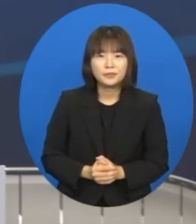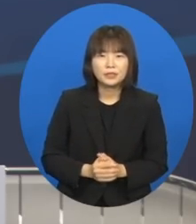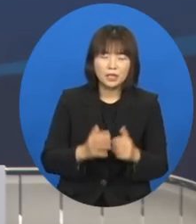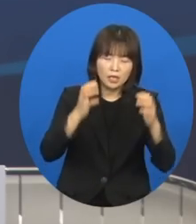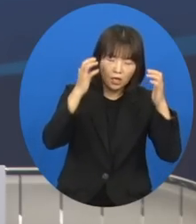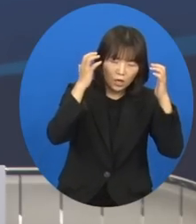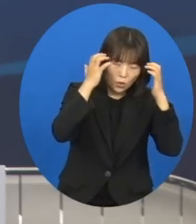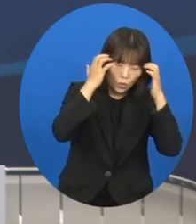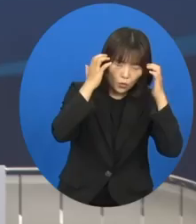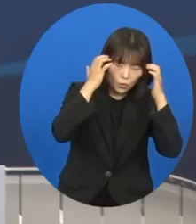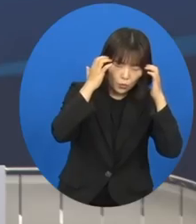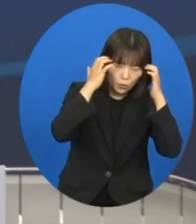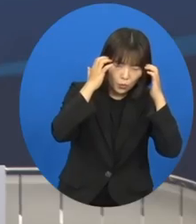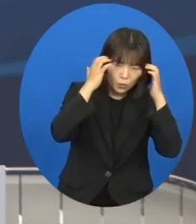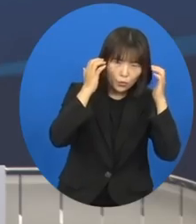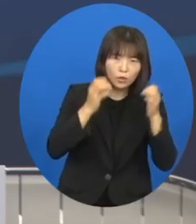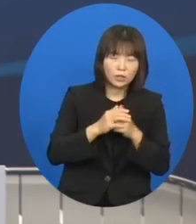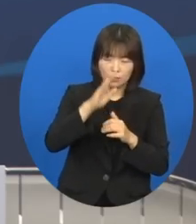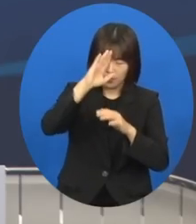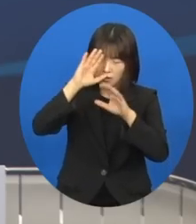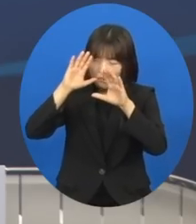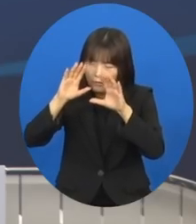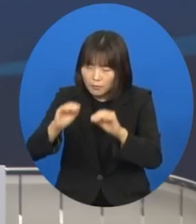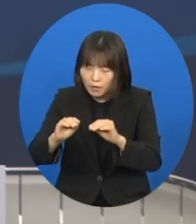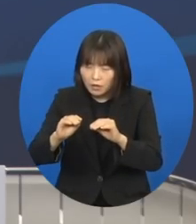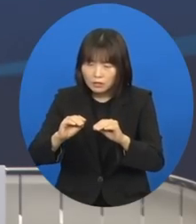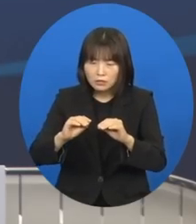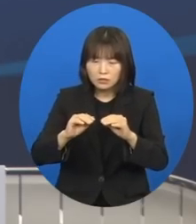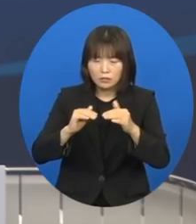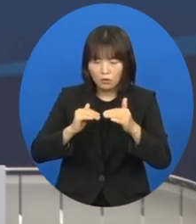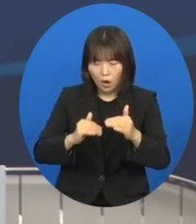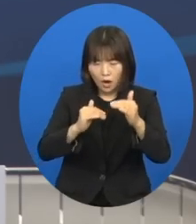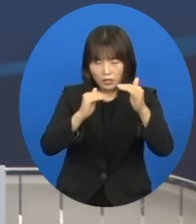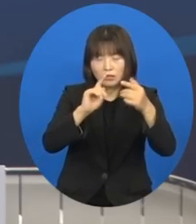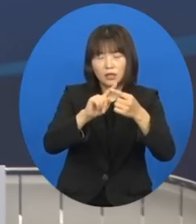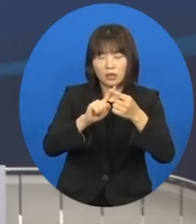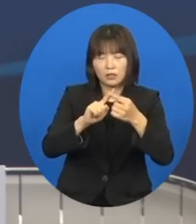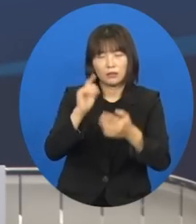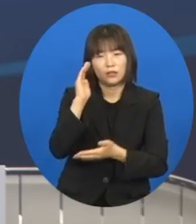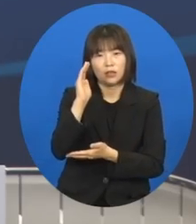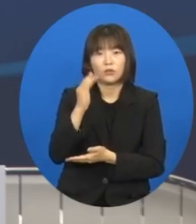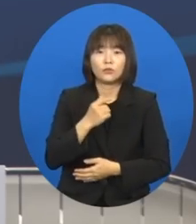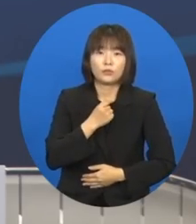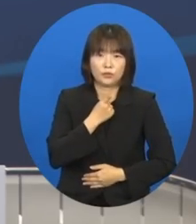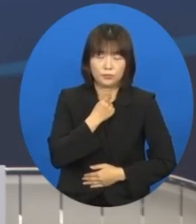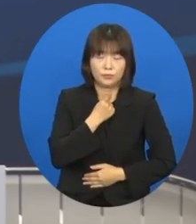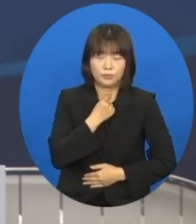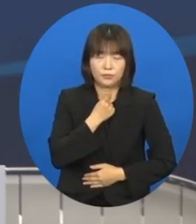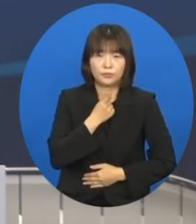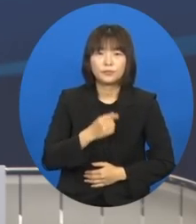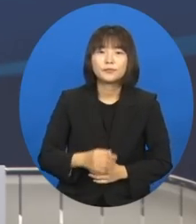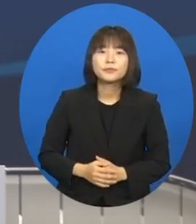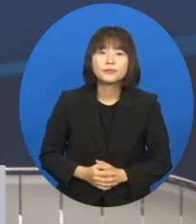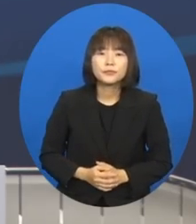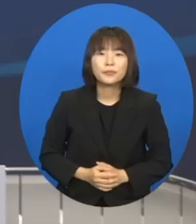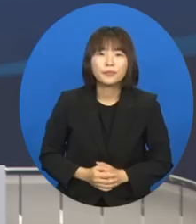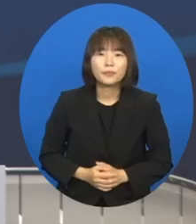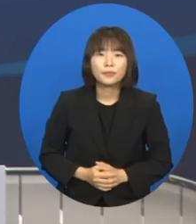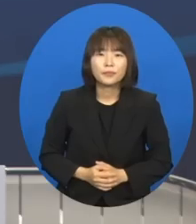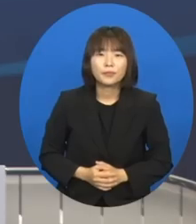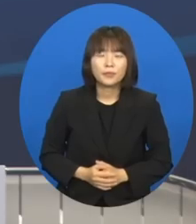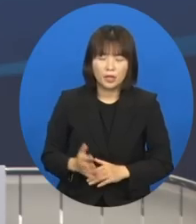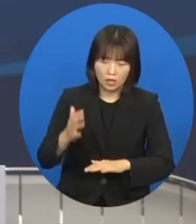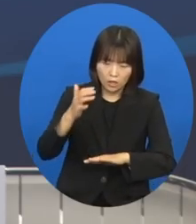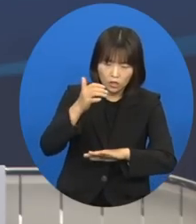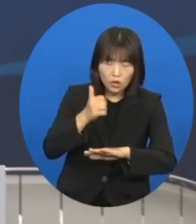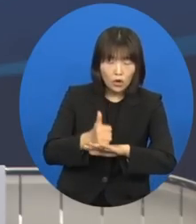고통이 어떻게 치유되는가 그 과정을 여러분들하고 나눌 건데요. 결국은 제가 전체